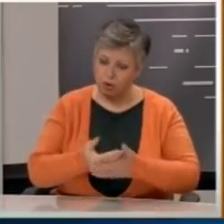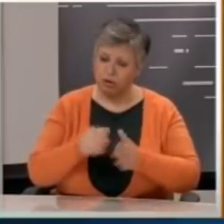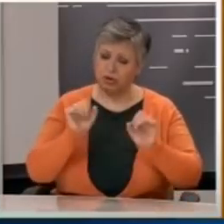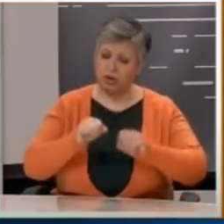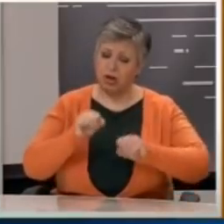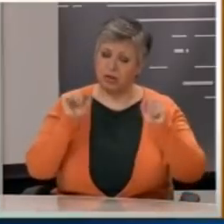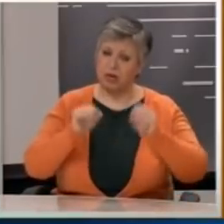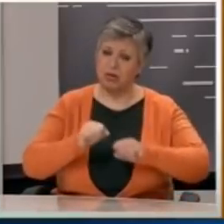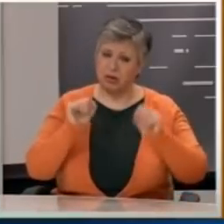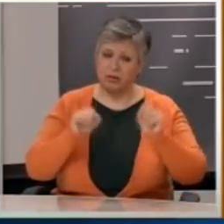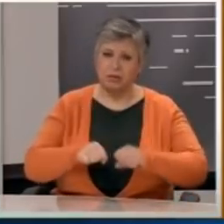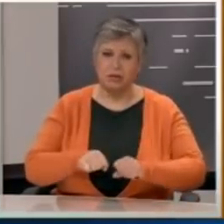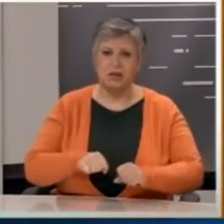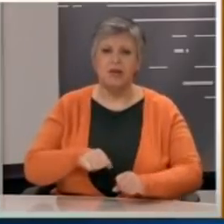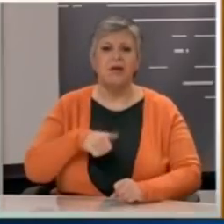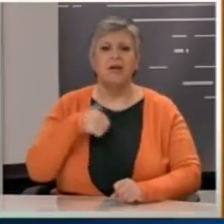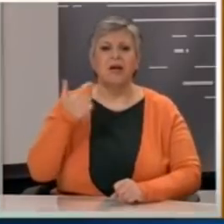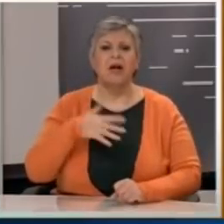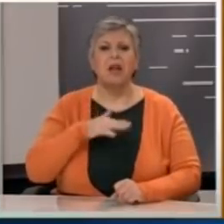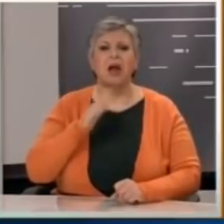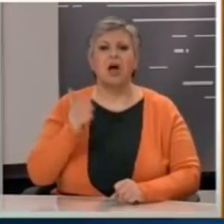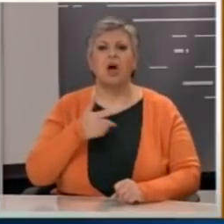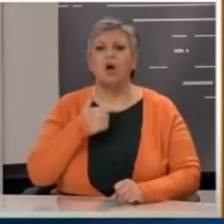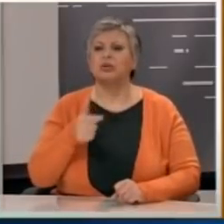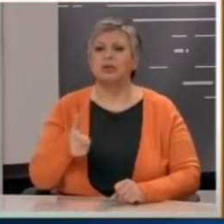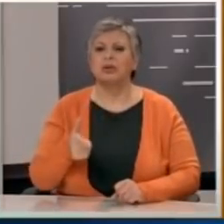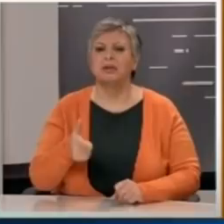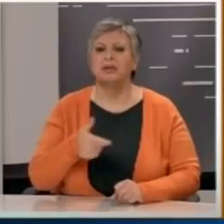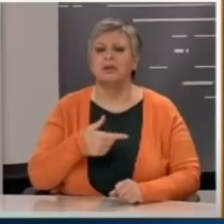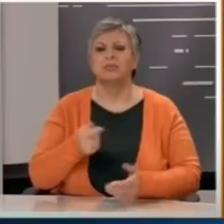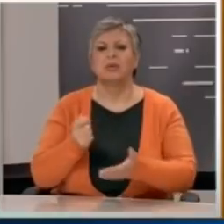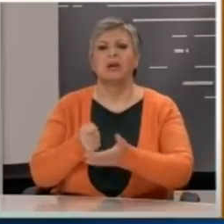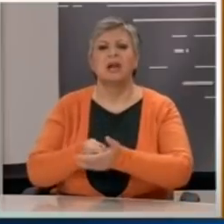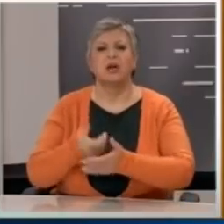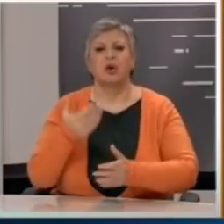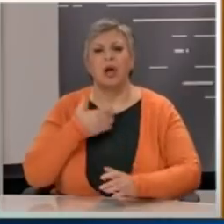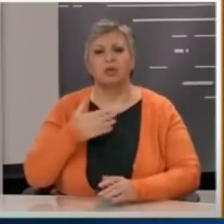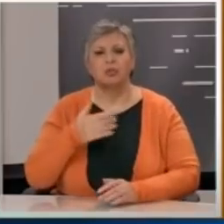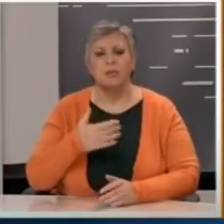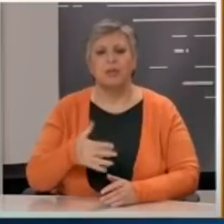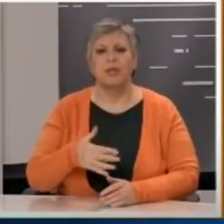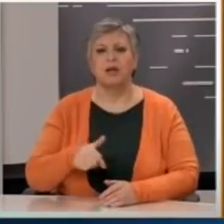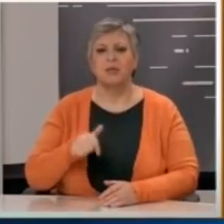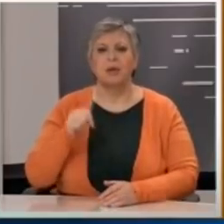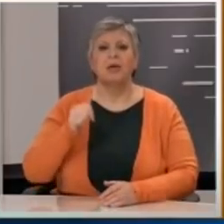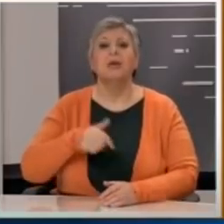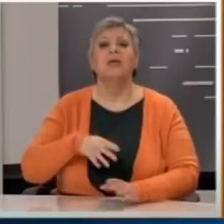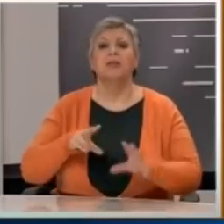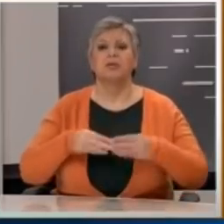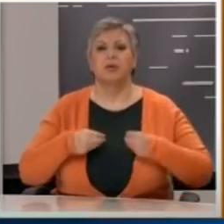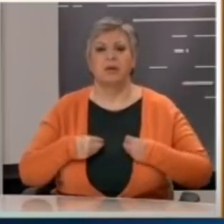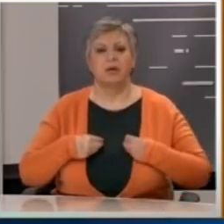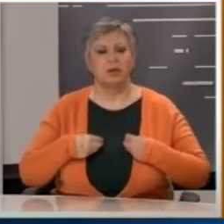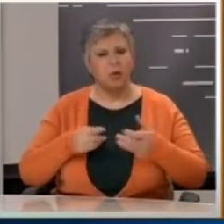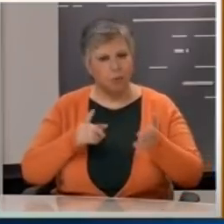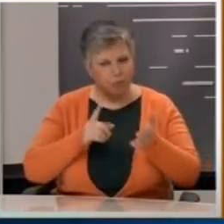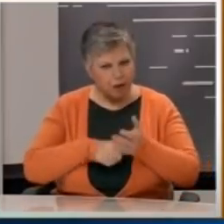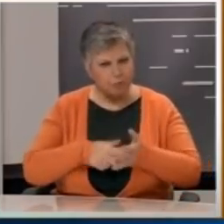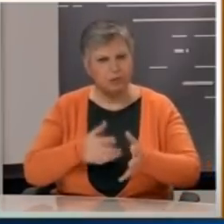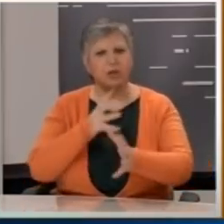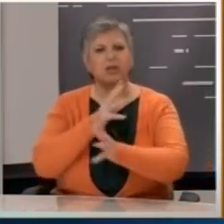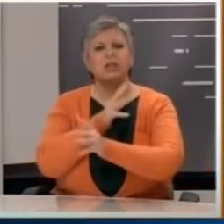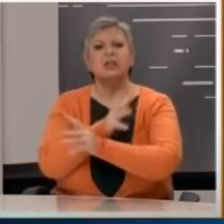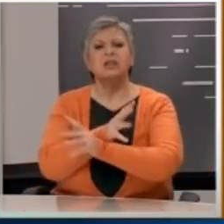έργων, όταν κάνουμε μεγάλου ύψους προμήθειες, θα έχουμε και έναν εισαγγελέα να ελέγχει για να μην μπορούμε να